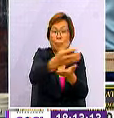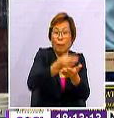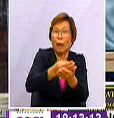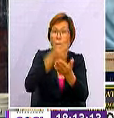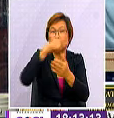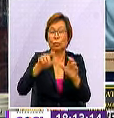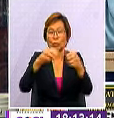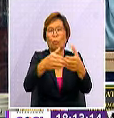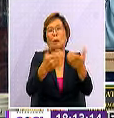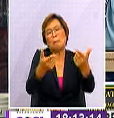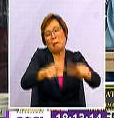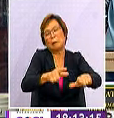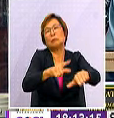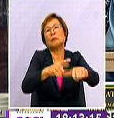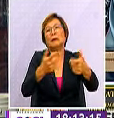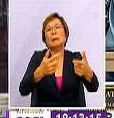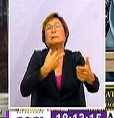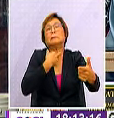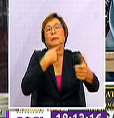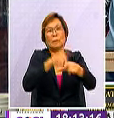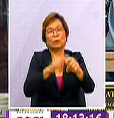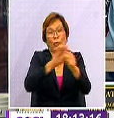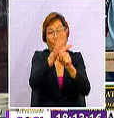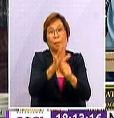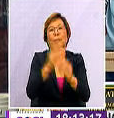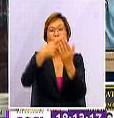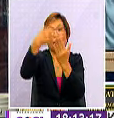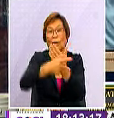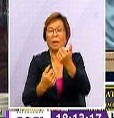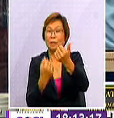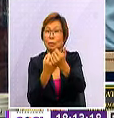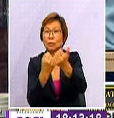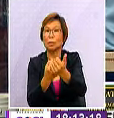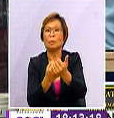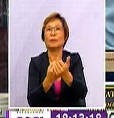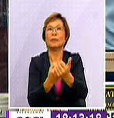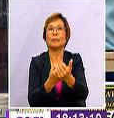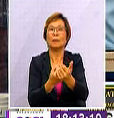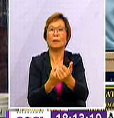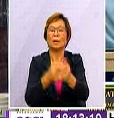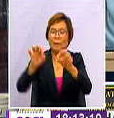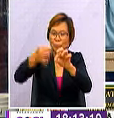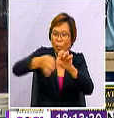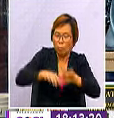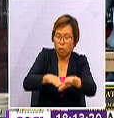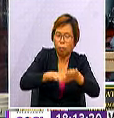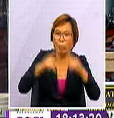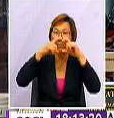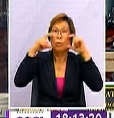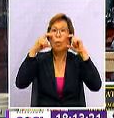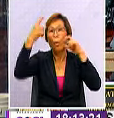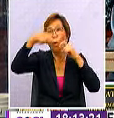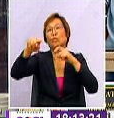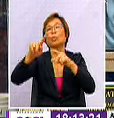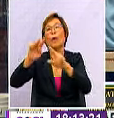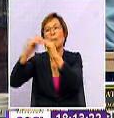bagi golongan terjejas semasa COVID-19 ini. Antara inisiatif yang dibiayai ialah menjahit pelitup muka oleh masyarakat asal Sarawak